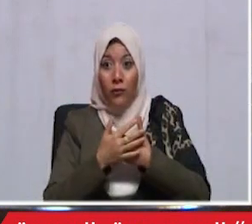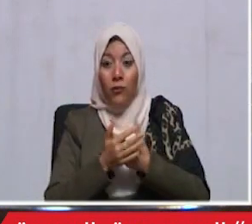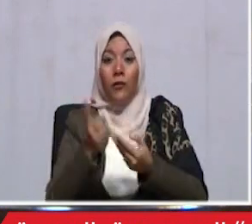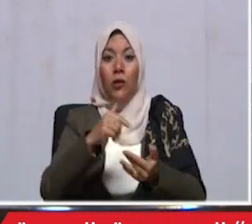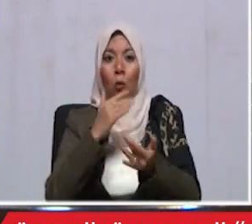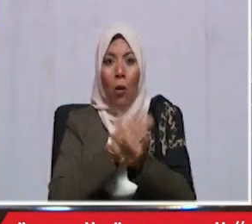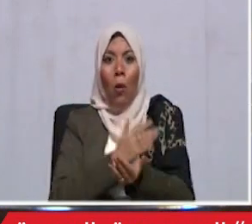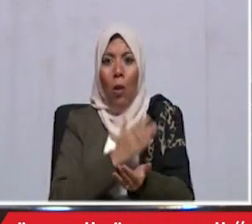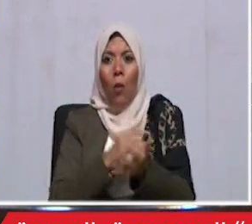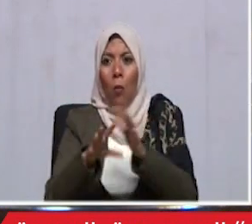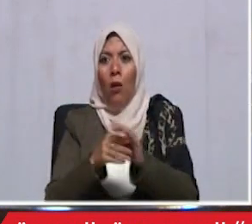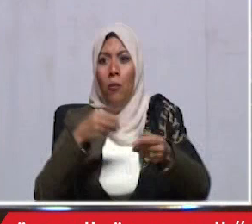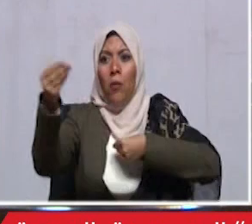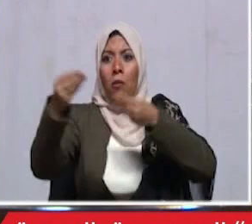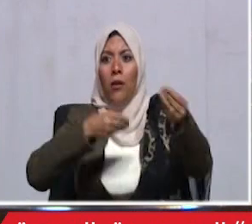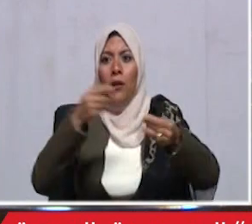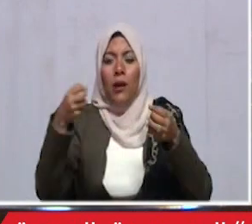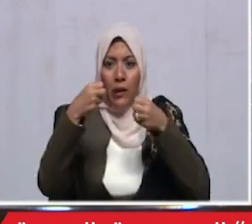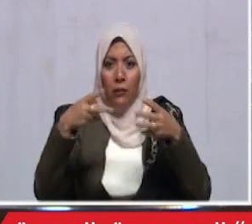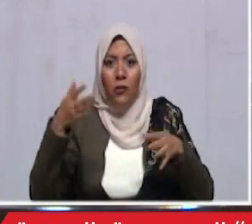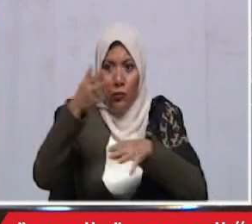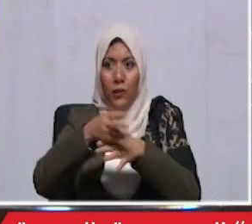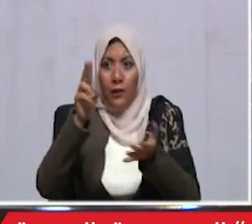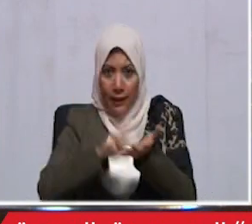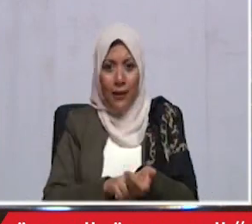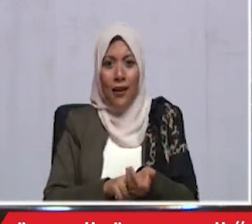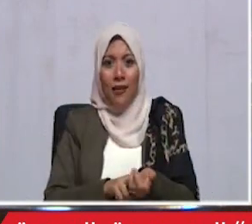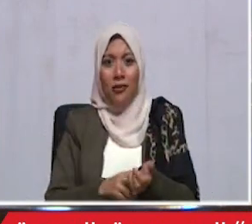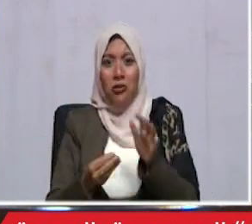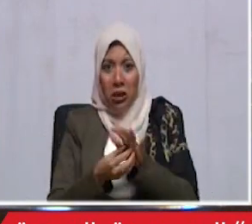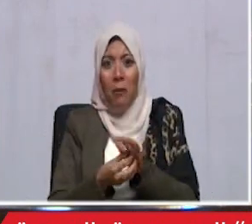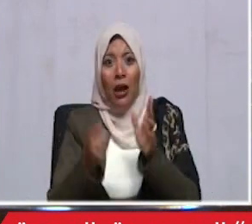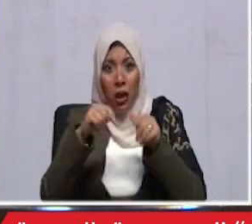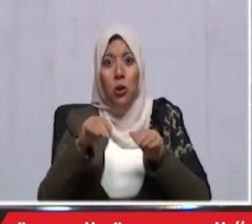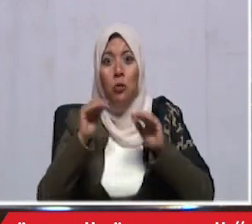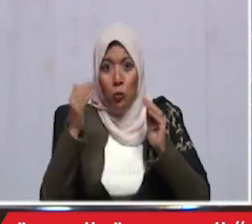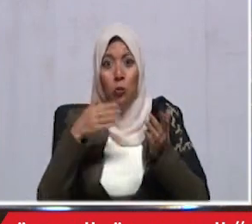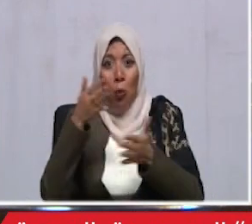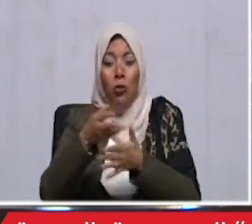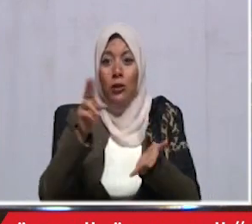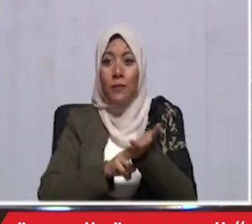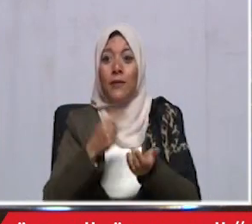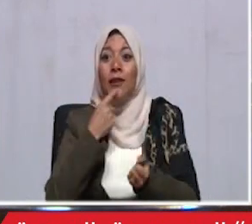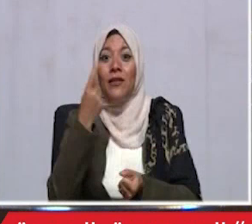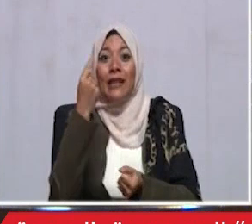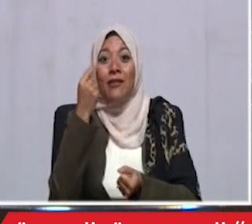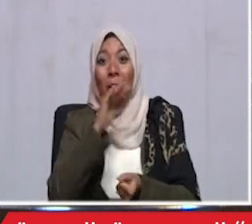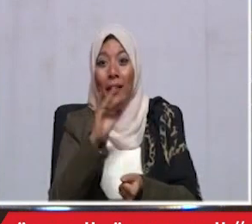ورق وتجيب وتودي ورق لغاية ما رجعوني. أيوة حاولت لما رجعت لما كانت رجعوني لما لأن أنا كان فاضل لي سنة واحدة